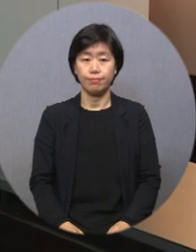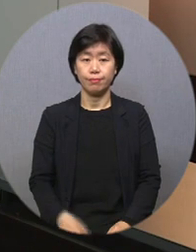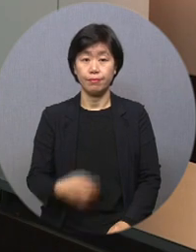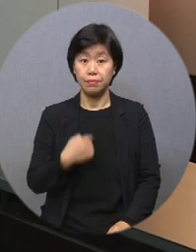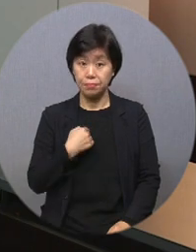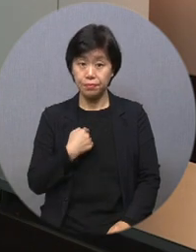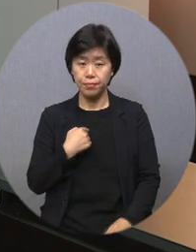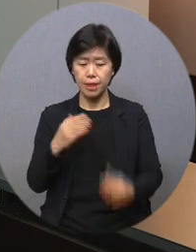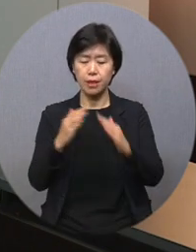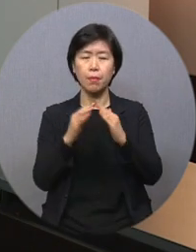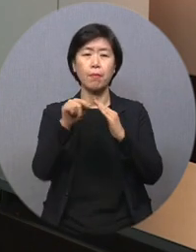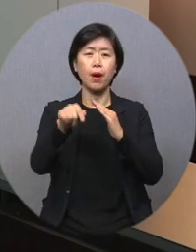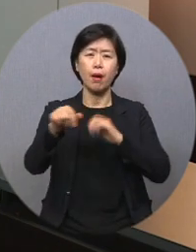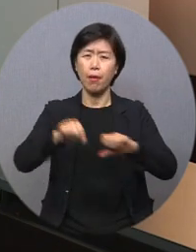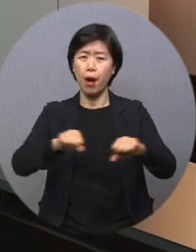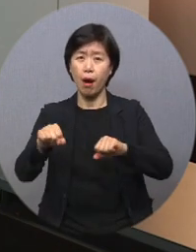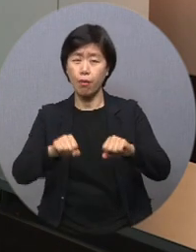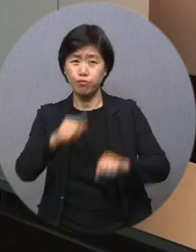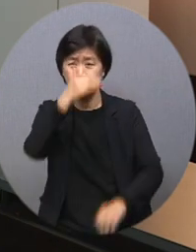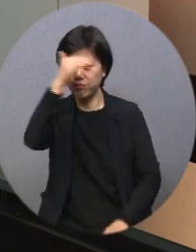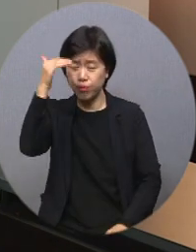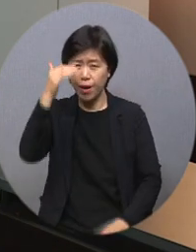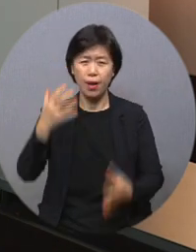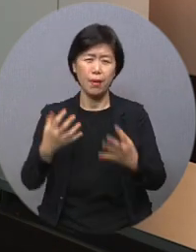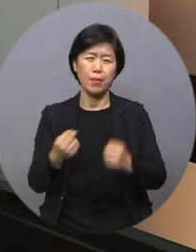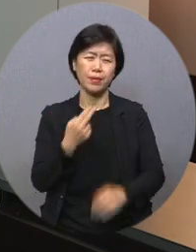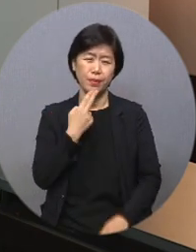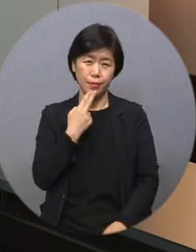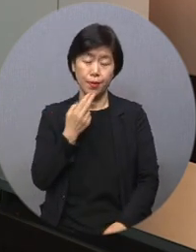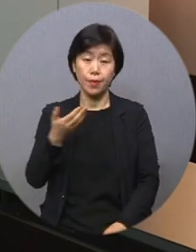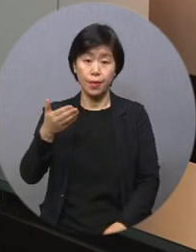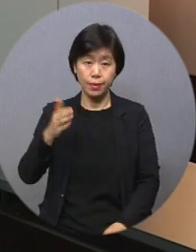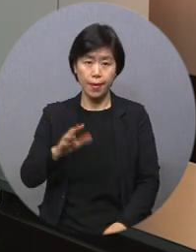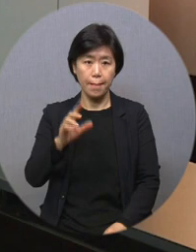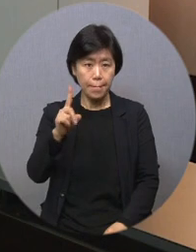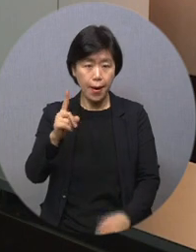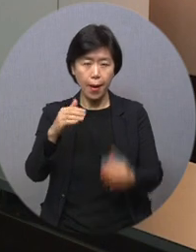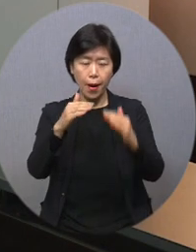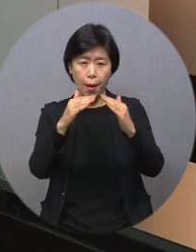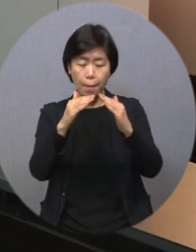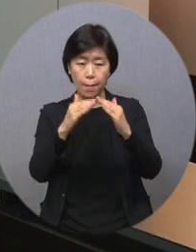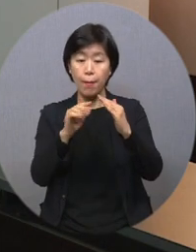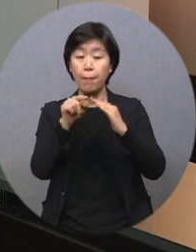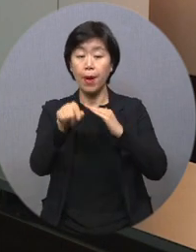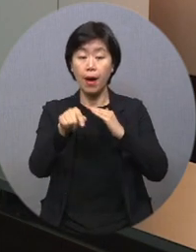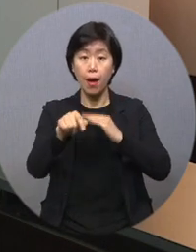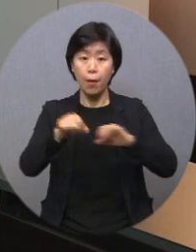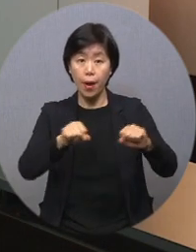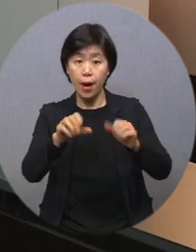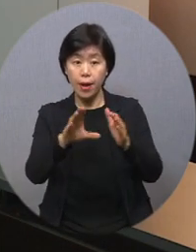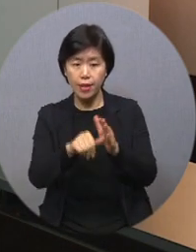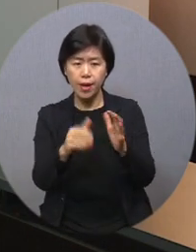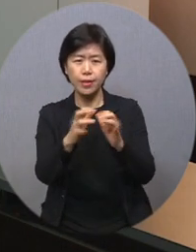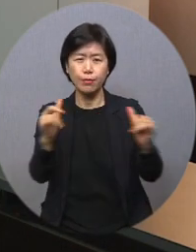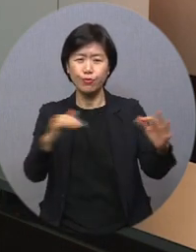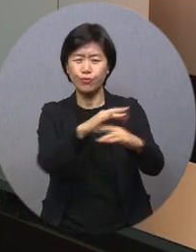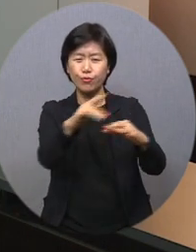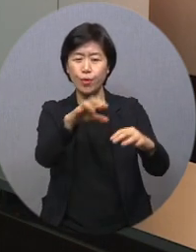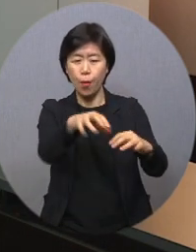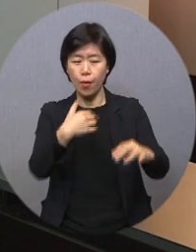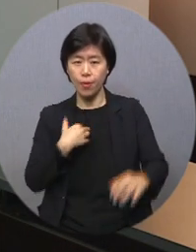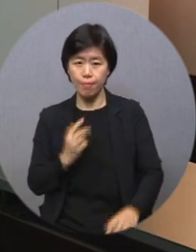저는 사실 바깥 활동을 그렇게 많이 하지는 않는데 한번갈때좀 사람들이 많은 곳을 놀러 가는 걸 좋아하거든요. 근데